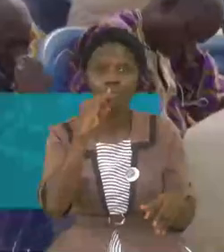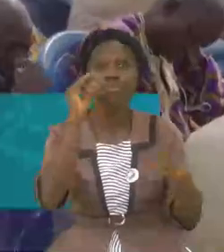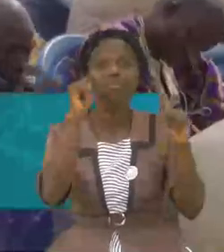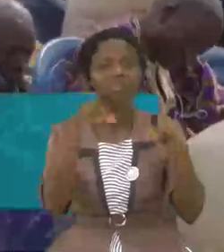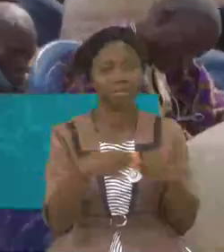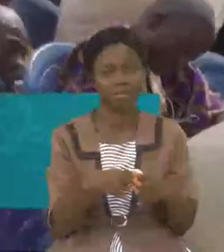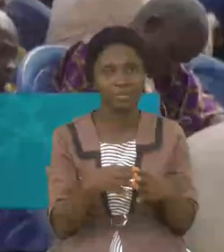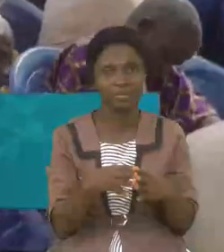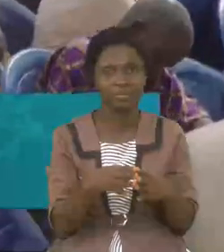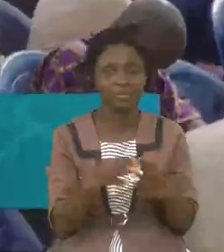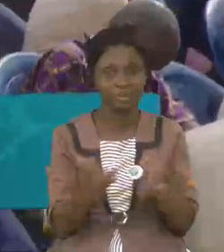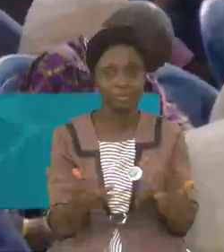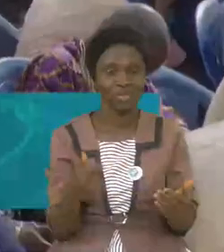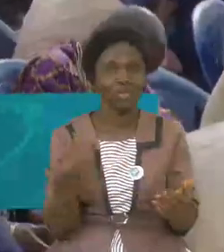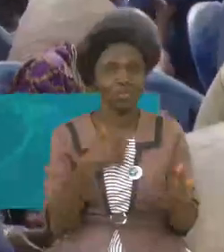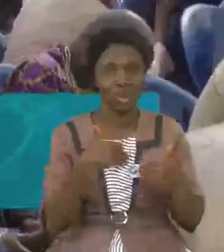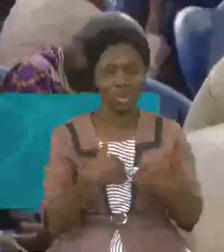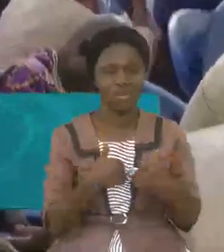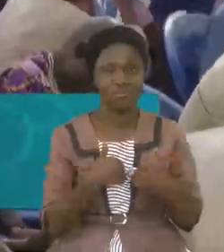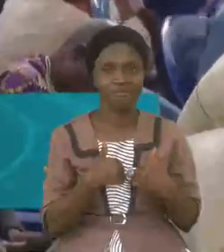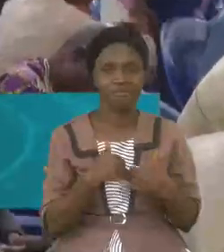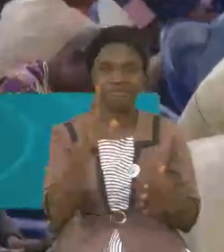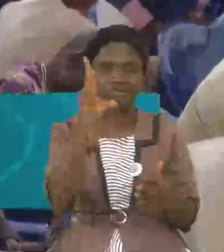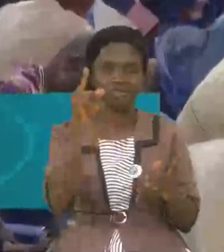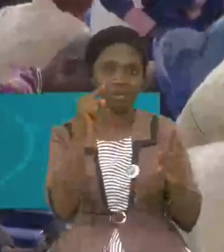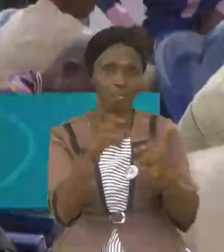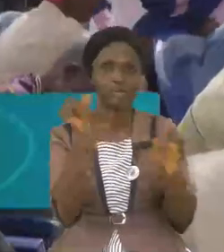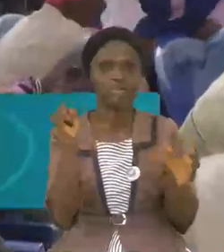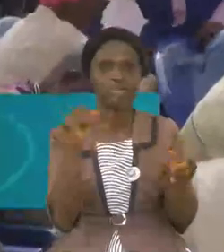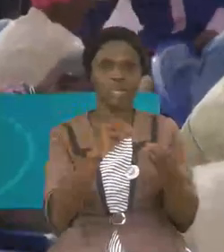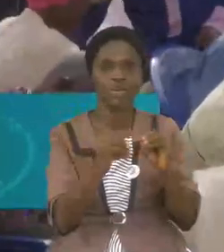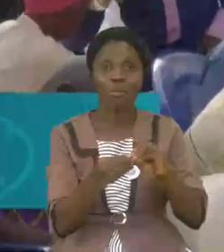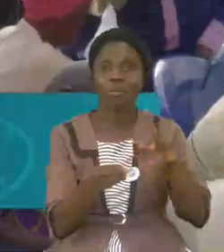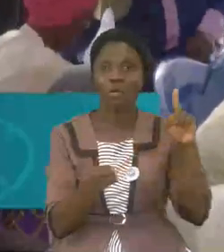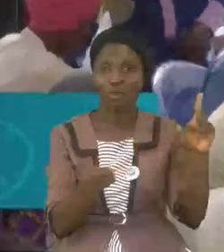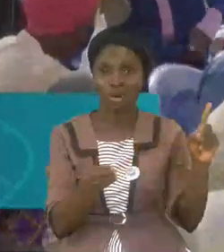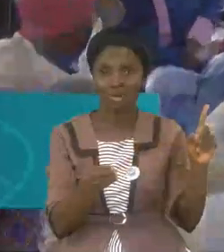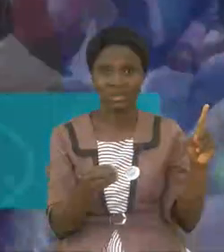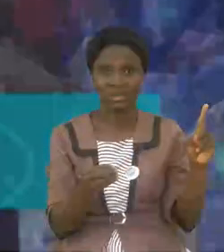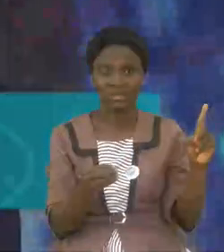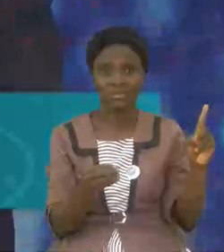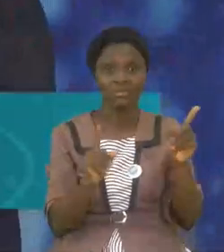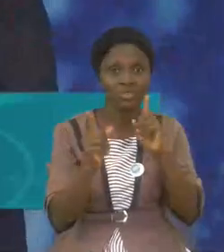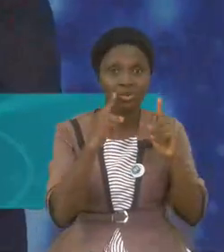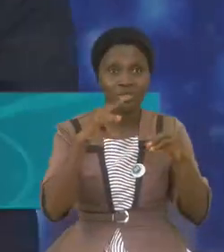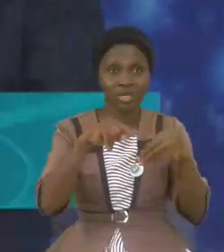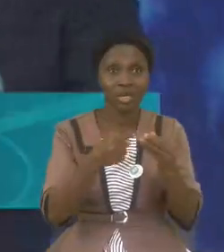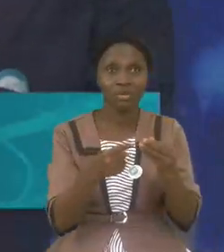capable, le Dieu qui est capable. Le message est divisé